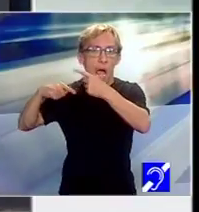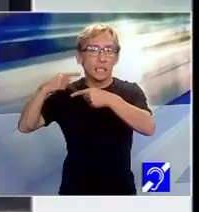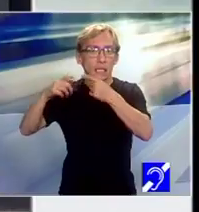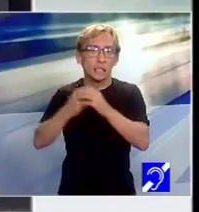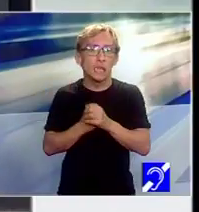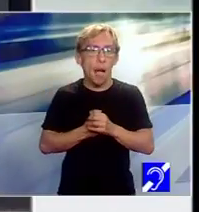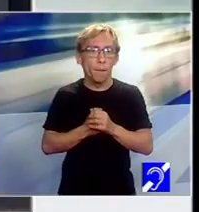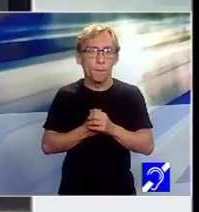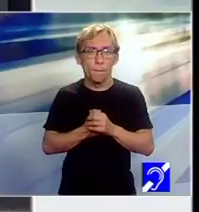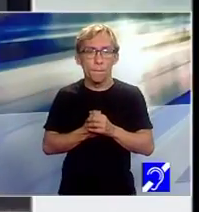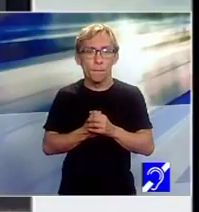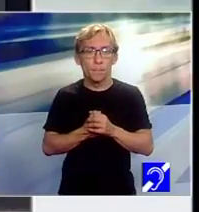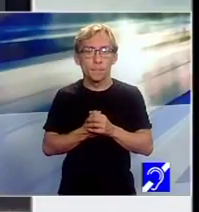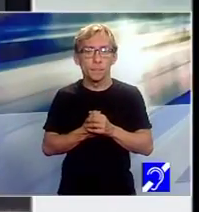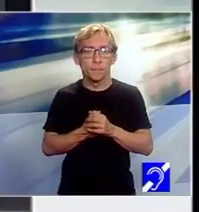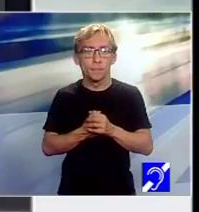operei